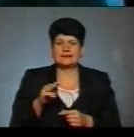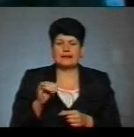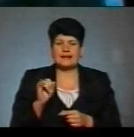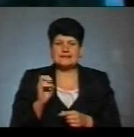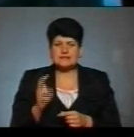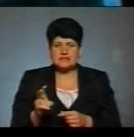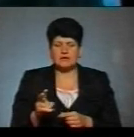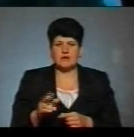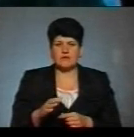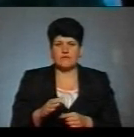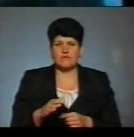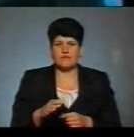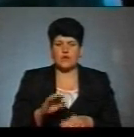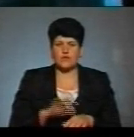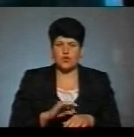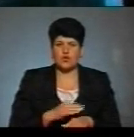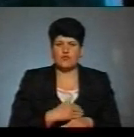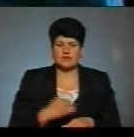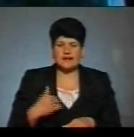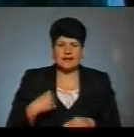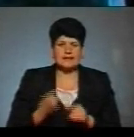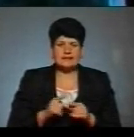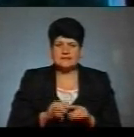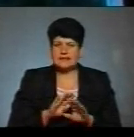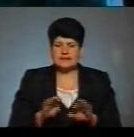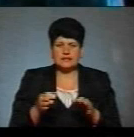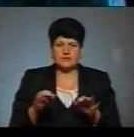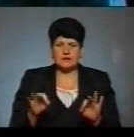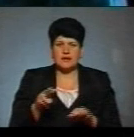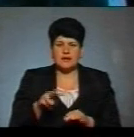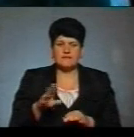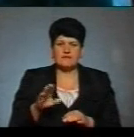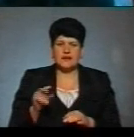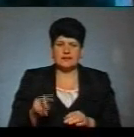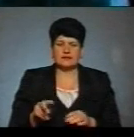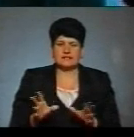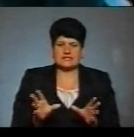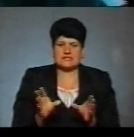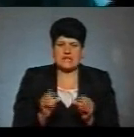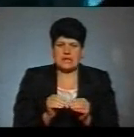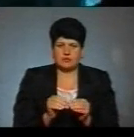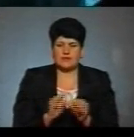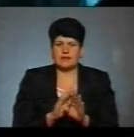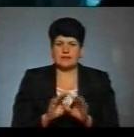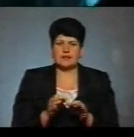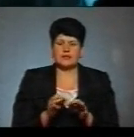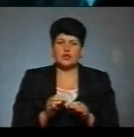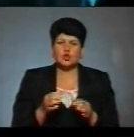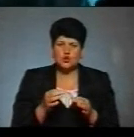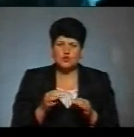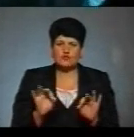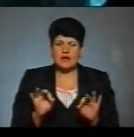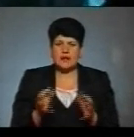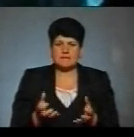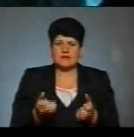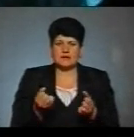хворого в легенях. Цей метод не дозволяє альвеолам злипнутись і дозволяє підтримувати необхідну